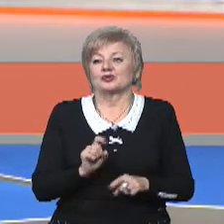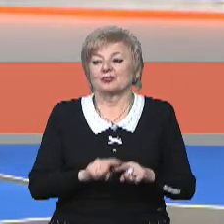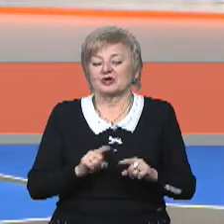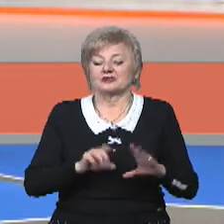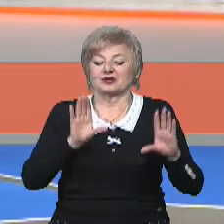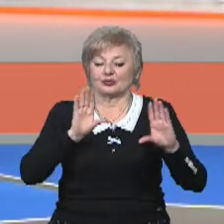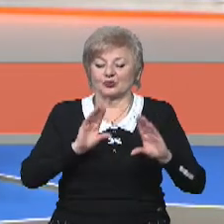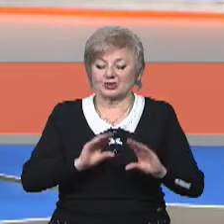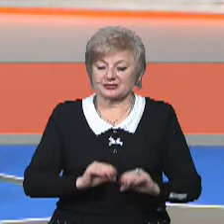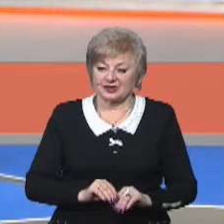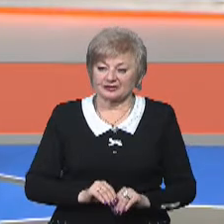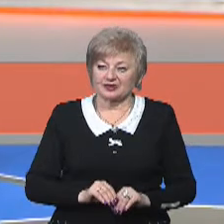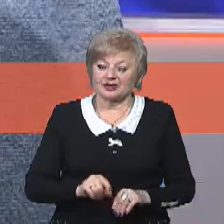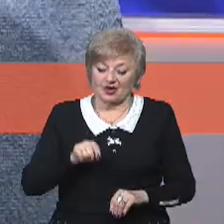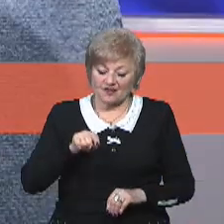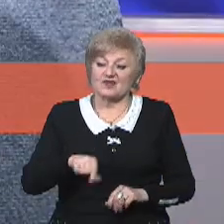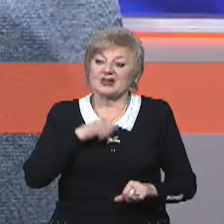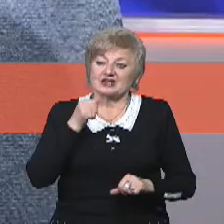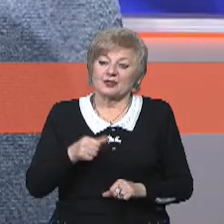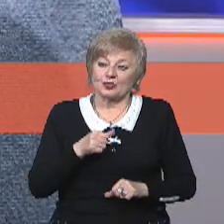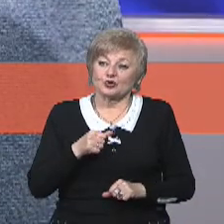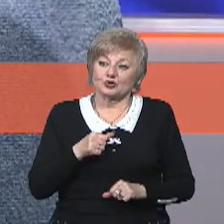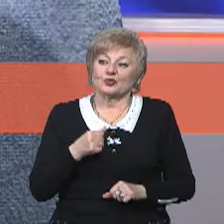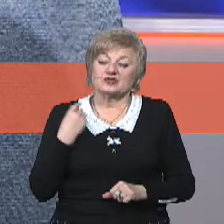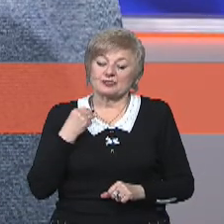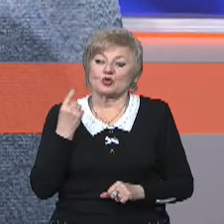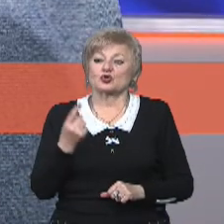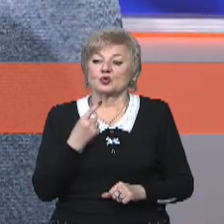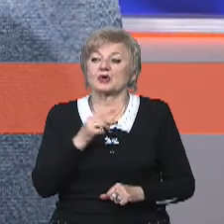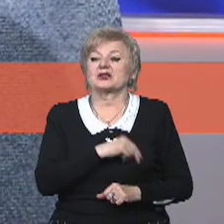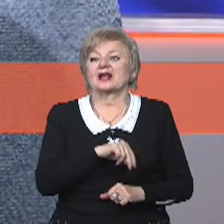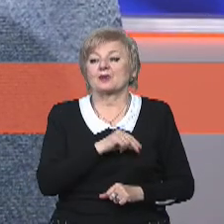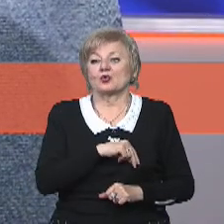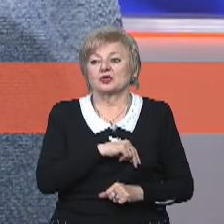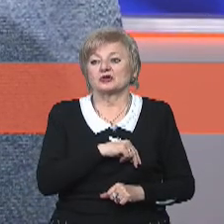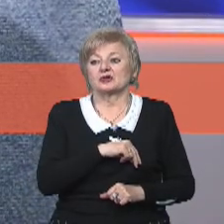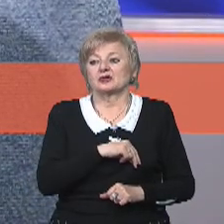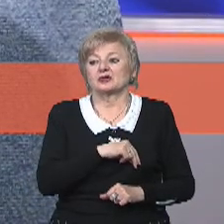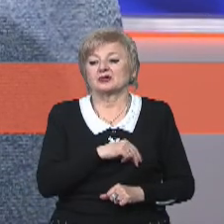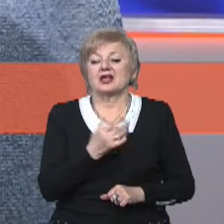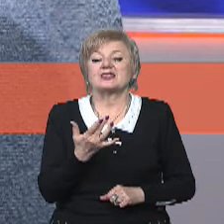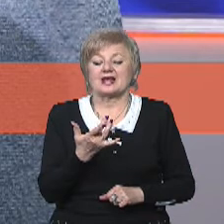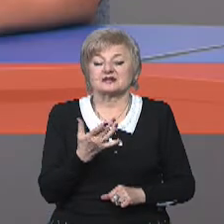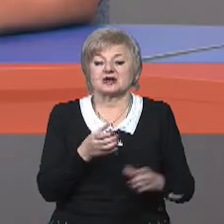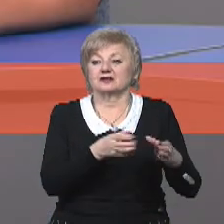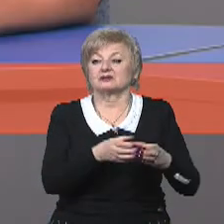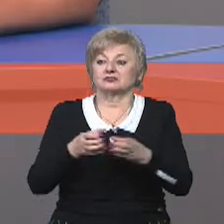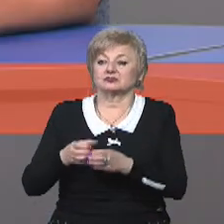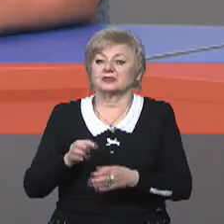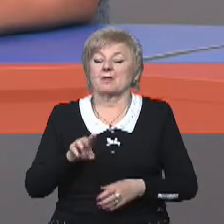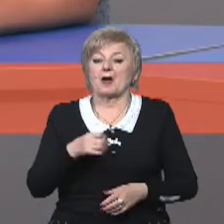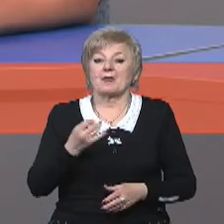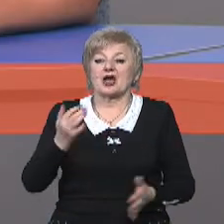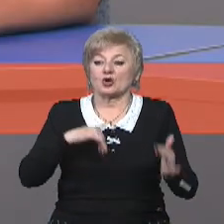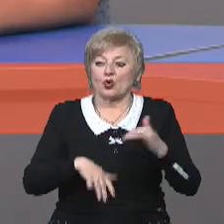швиденько зникає. Ось дивіться, в цьому році в межах Запорізької області працювало всього декілька експедицій. Це на